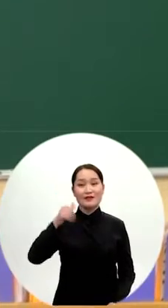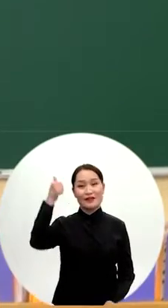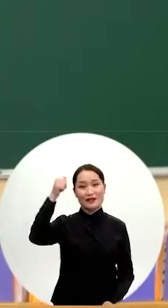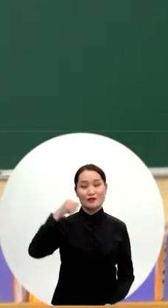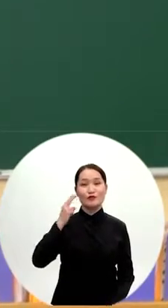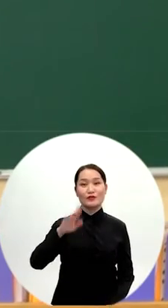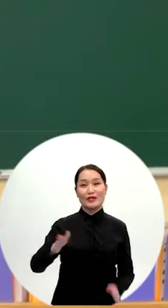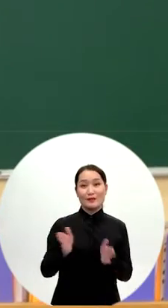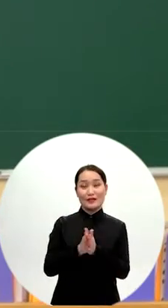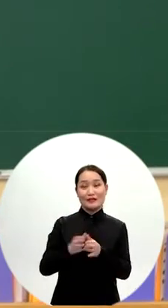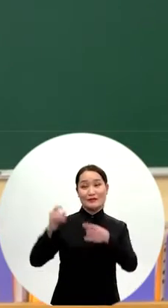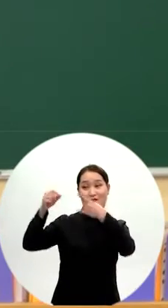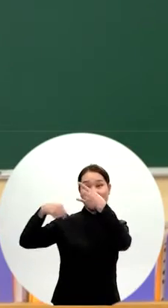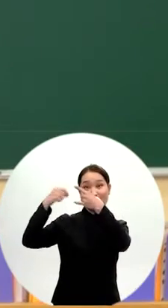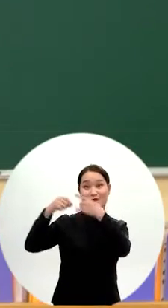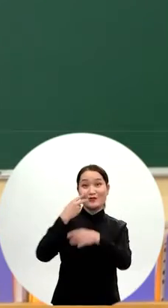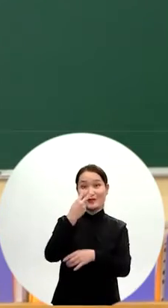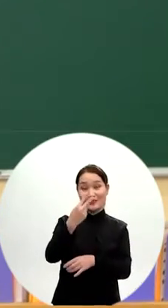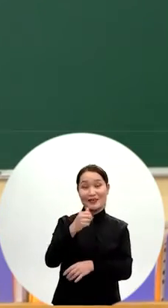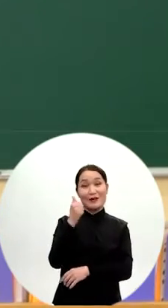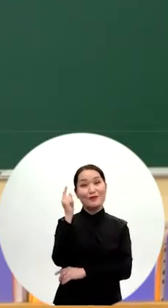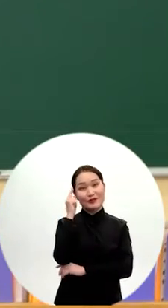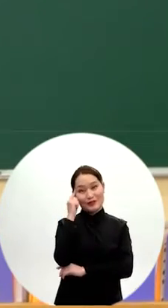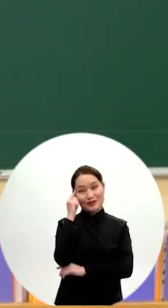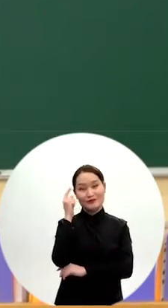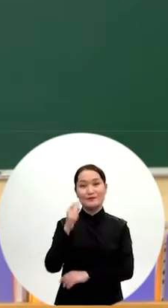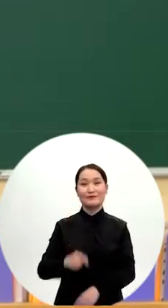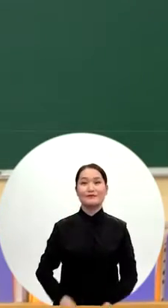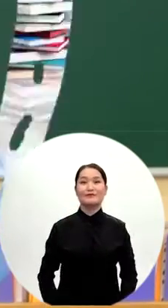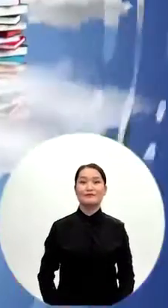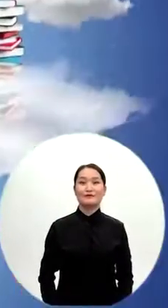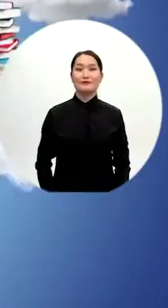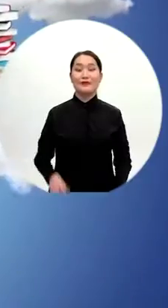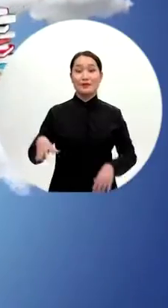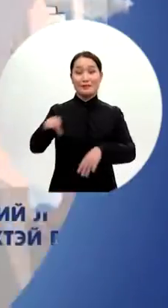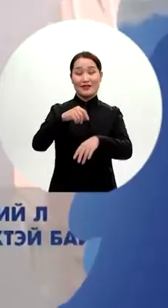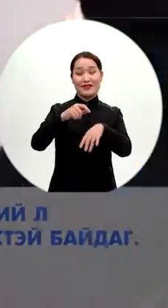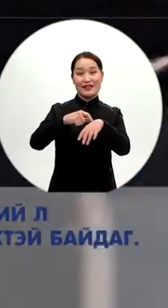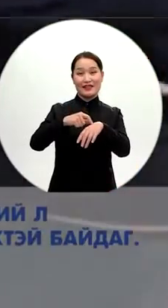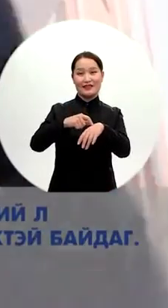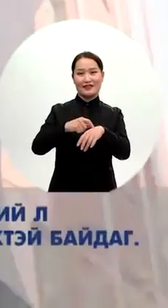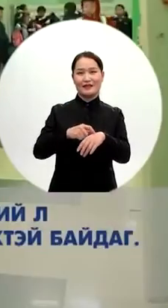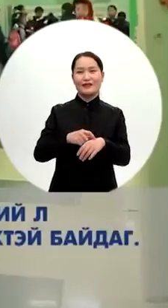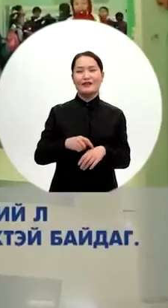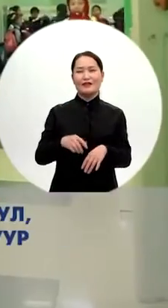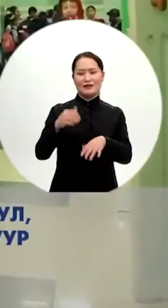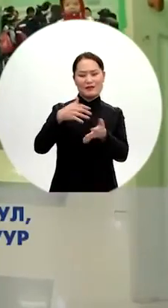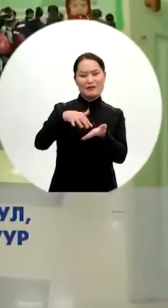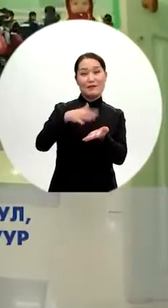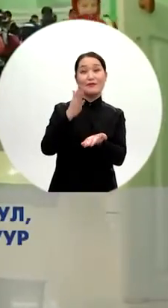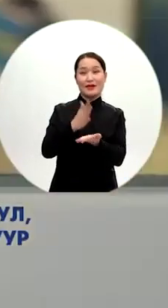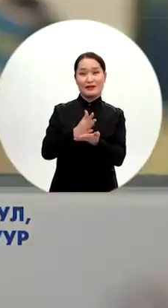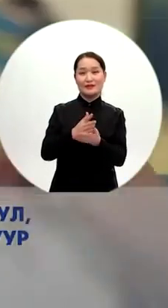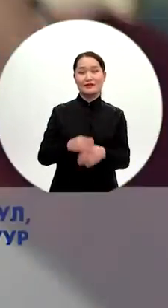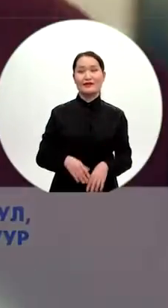ах эгч дүү нартайгаа ярилцаад дараах бичлэгээс үзээд тунгаан бодорой. Бидний гар хүрч байгаа бүхий л гадар гойно.